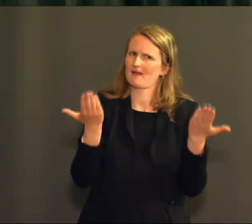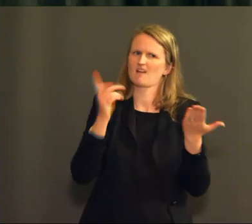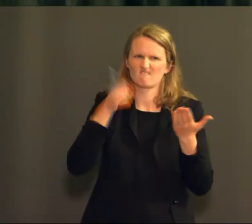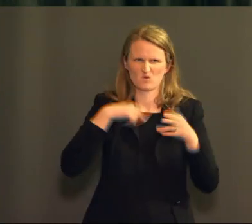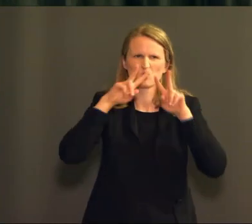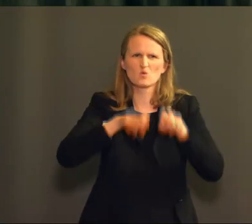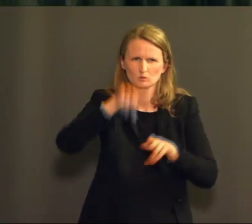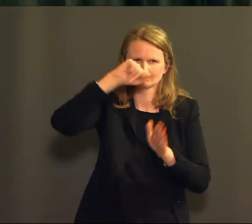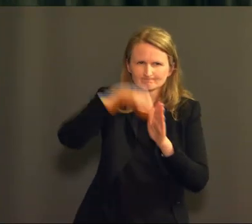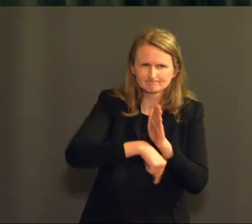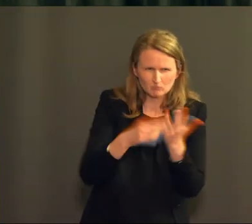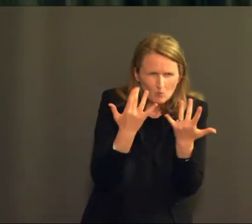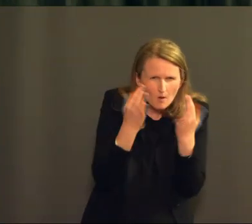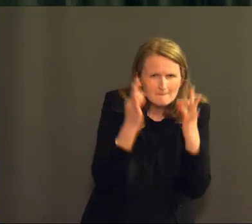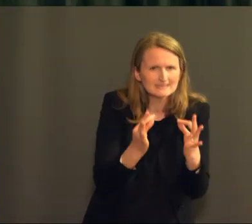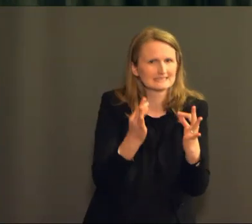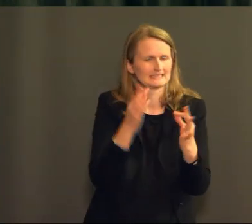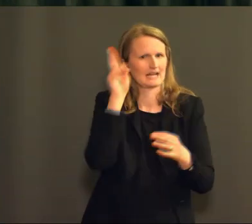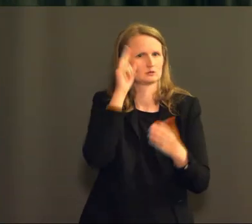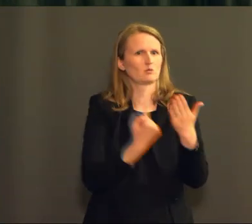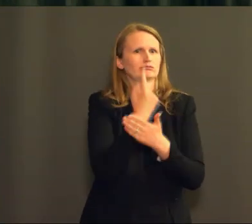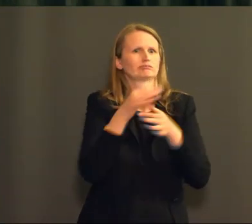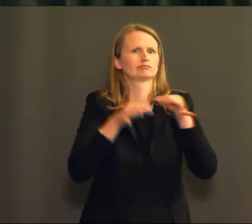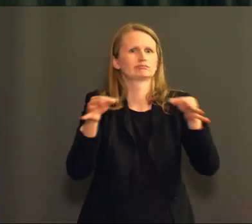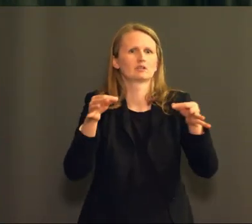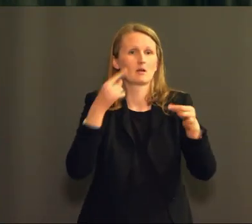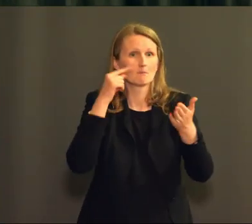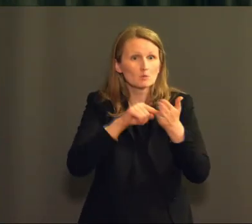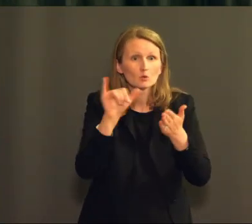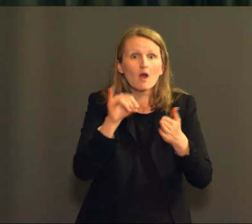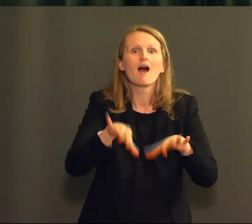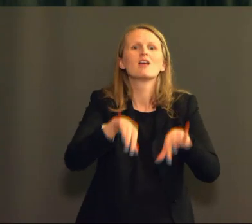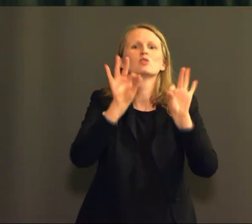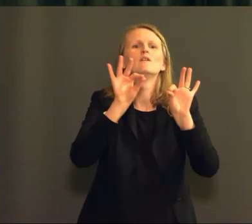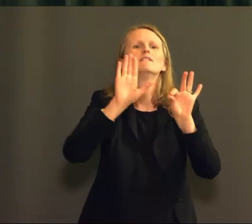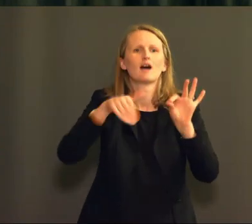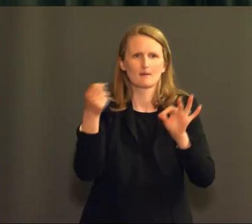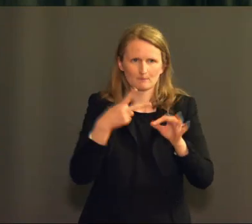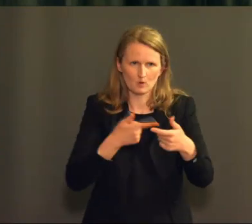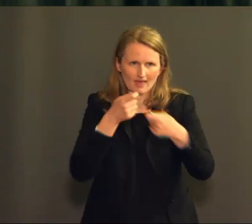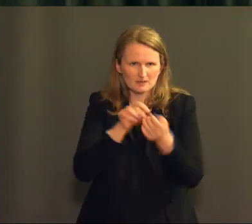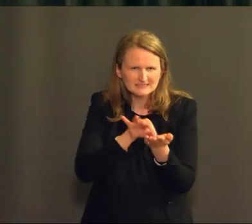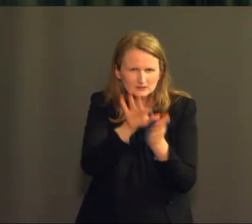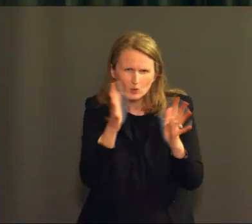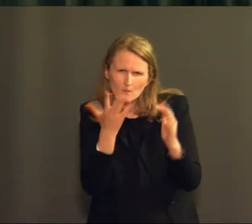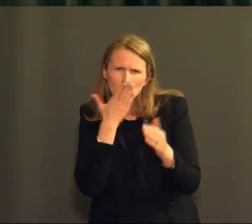plus ciblées. Une bonne nouvelle est que la vaccination porte ses fruits. Parmi les secteurs les plus élevés,